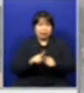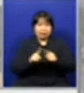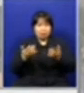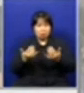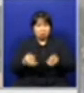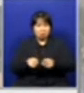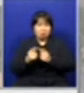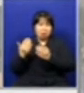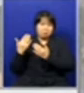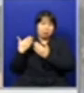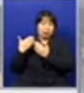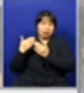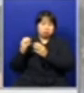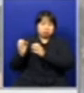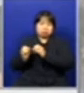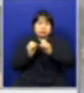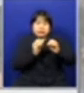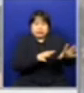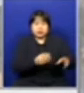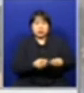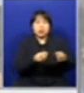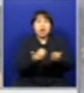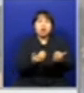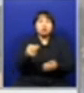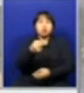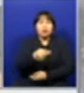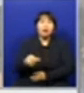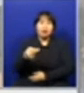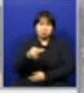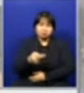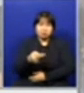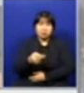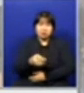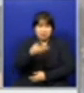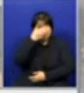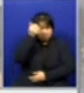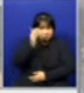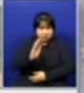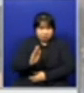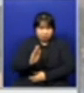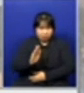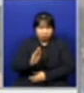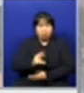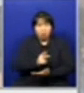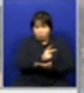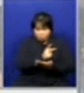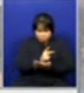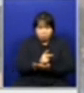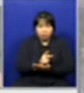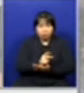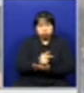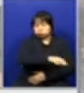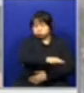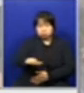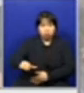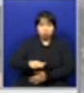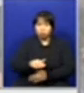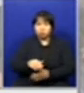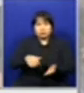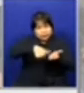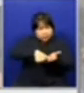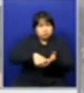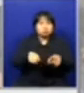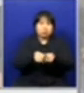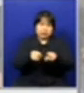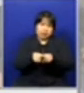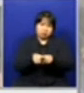ระไว้ข้างหลังให้ลูกหลานอย่าลืมว่าท่านกู้มาเนี่ยทุกคนเป็นหนี้กับเรียนท่านประธาน